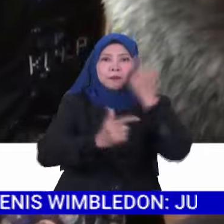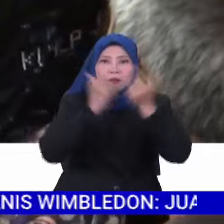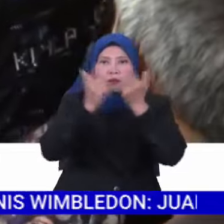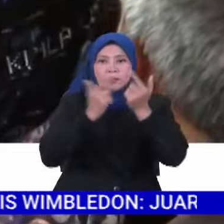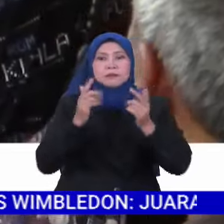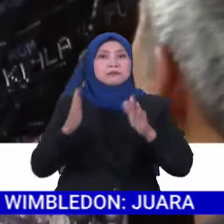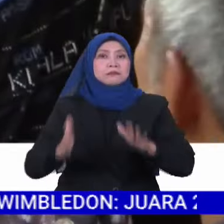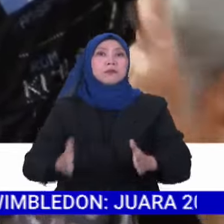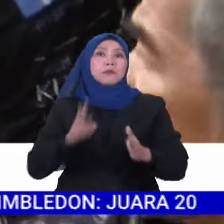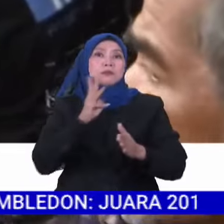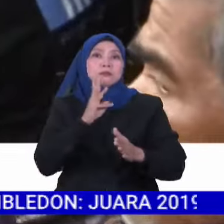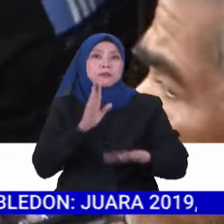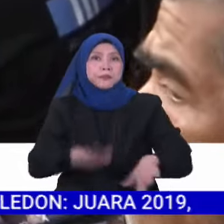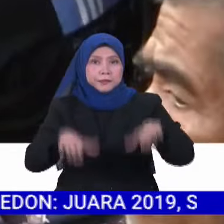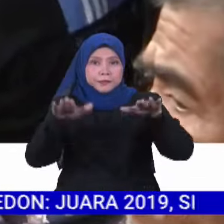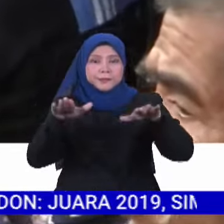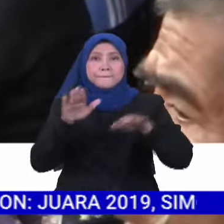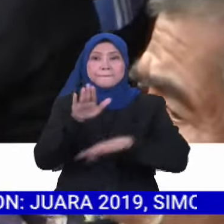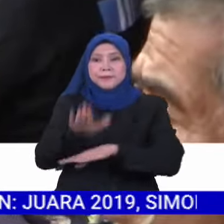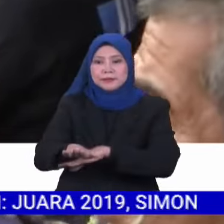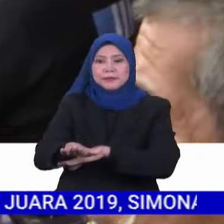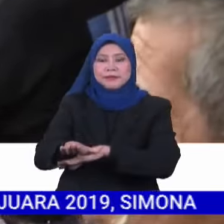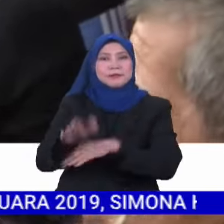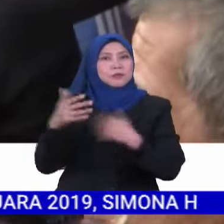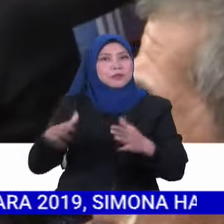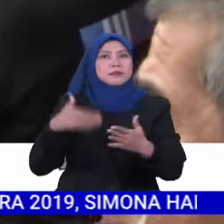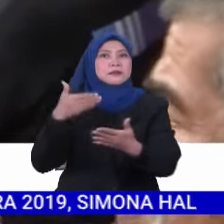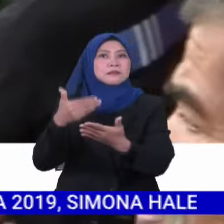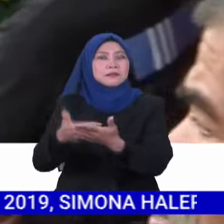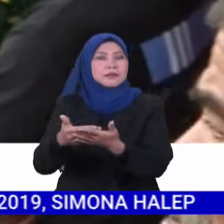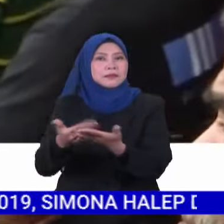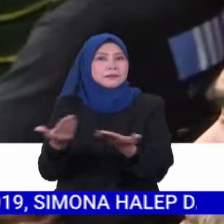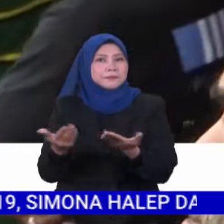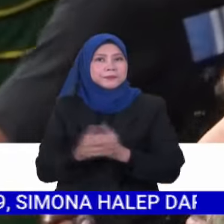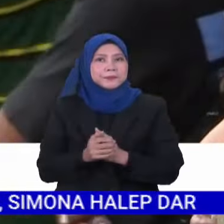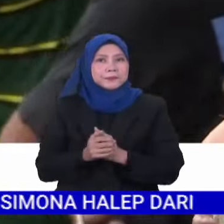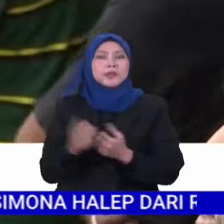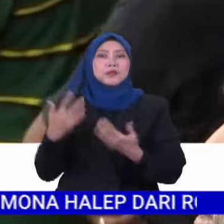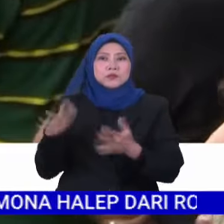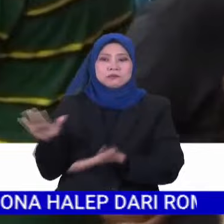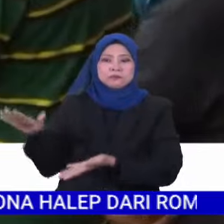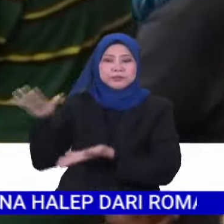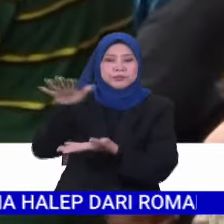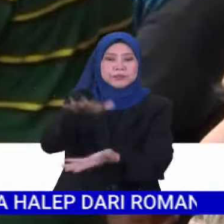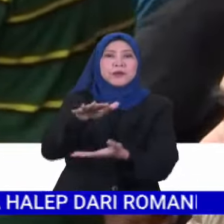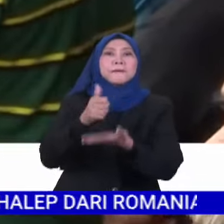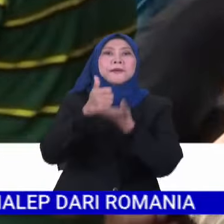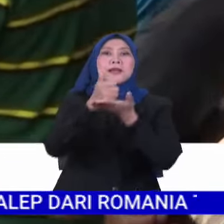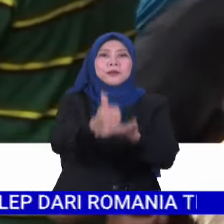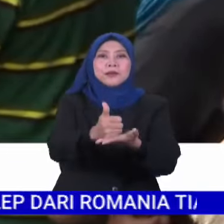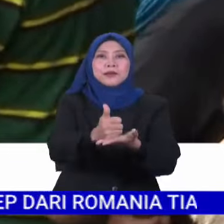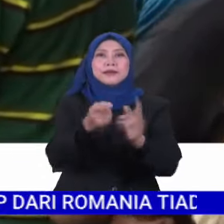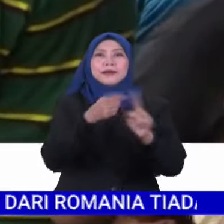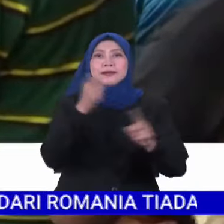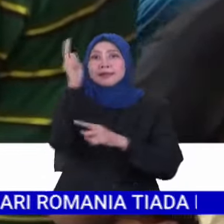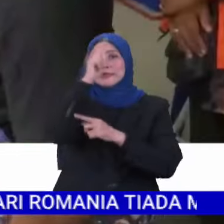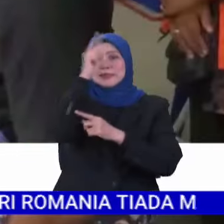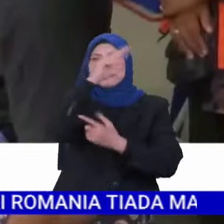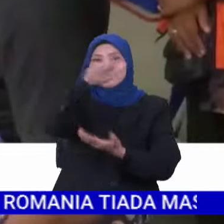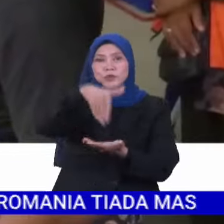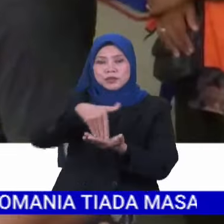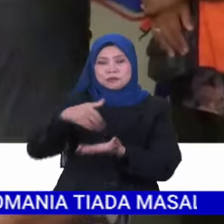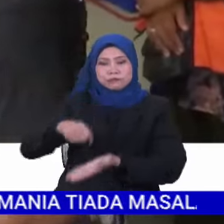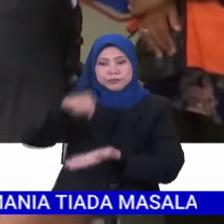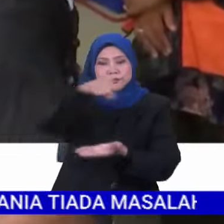masa-masa banjir dan pada pekan ini kita pun sampaikannya bantuan awal daripada pihak terjang pusat